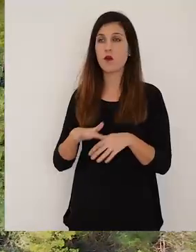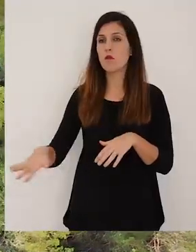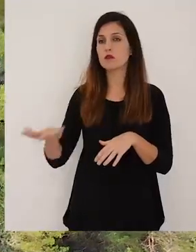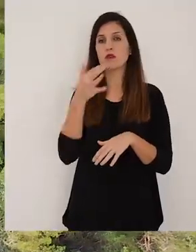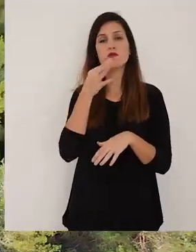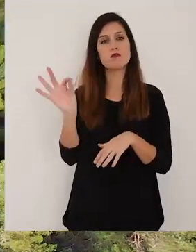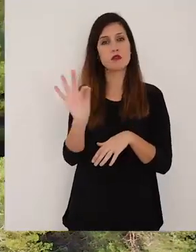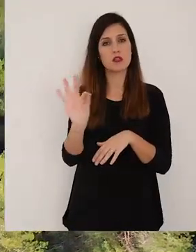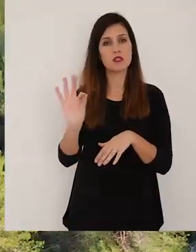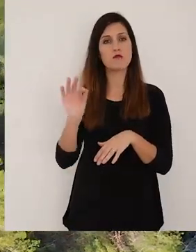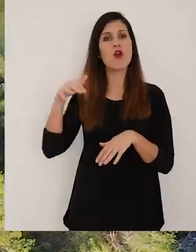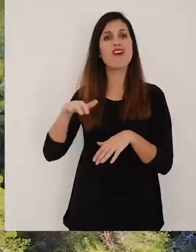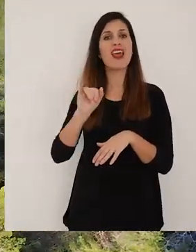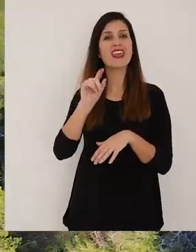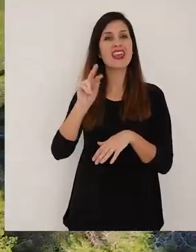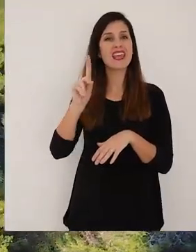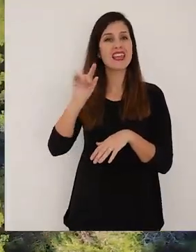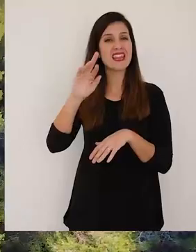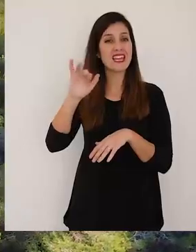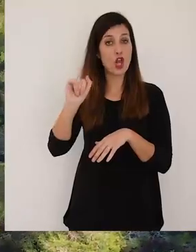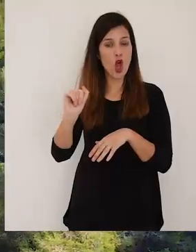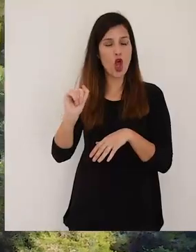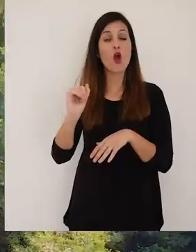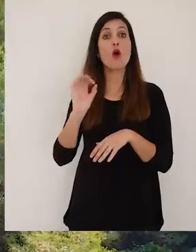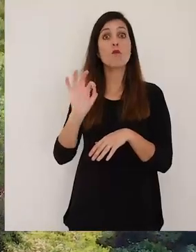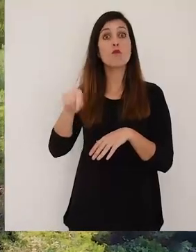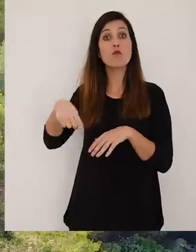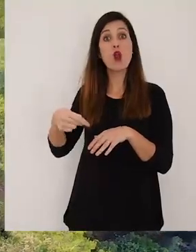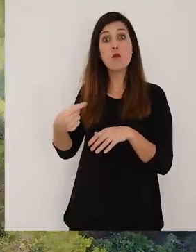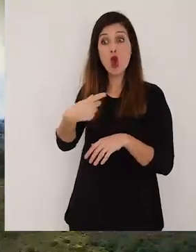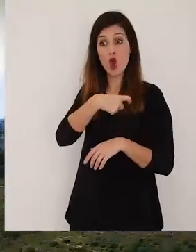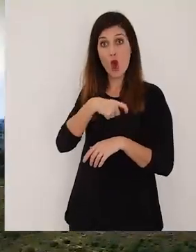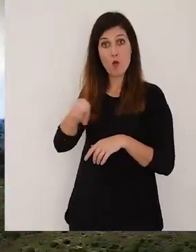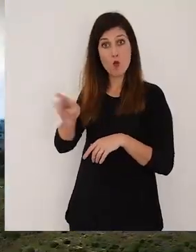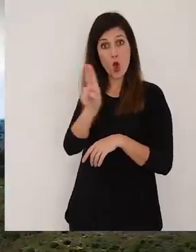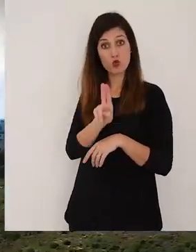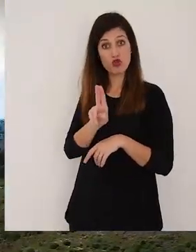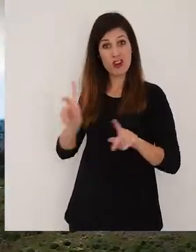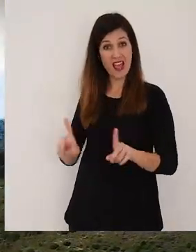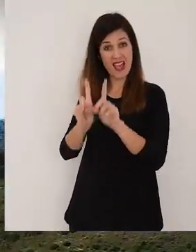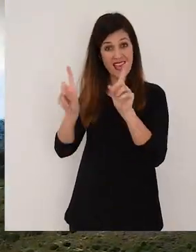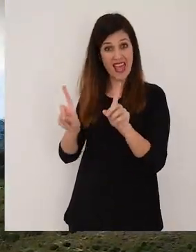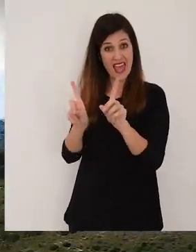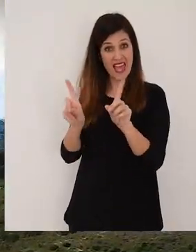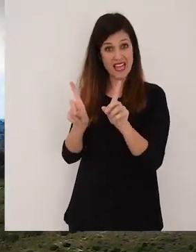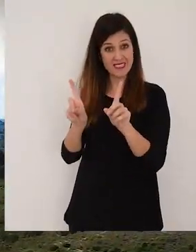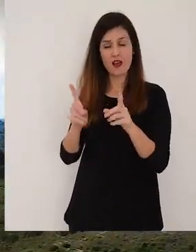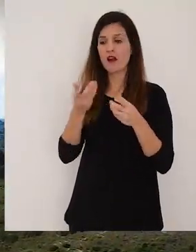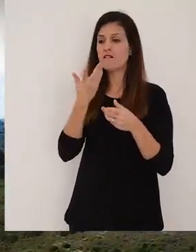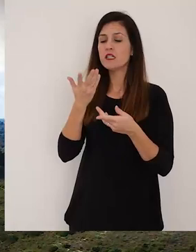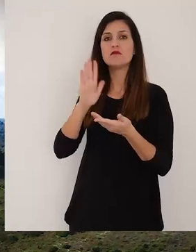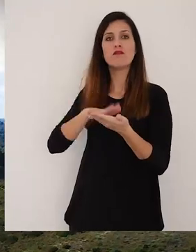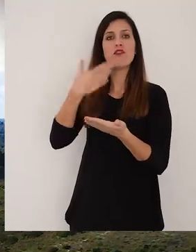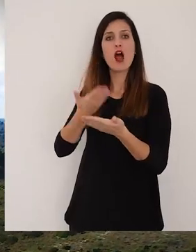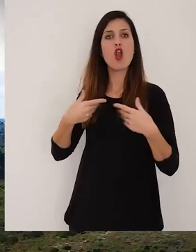Un paesaggio sublime quello della Valle dell'Idro, che l'amministrazione comunale di Uggiano la Chiesa ha voluto valorizzare con la